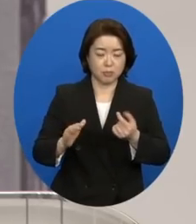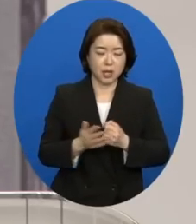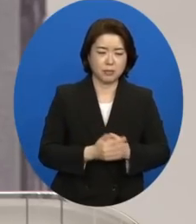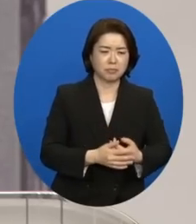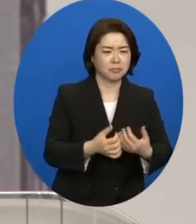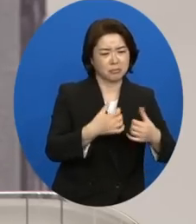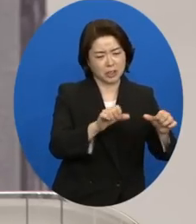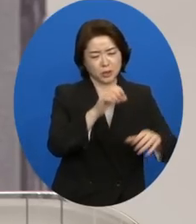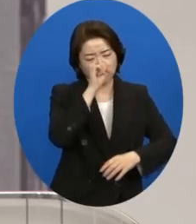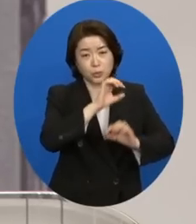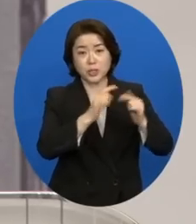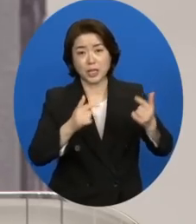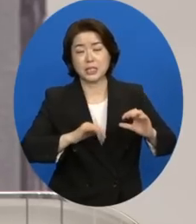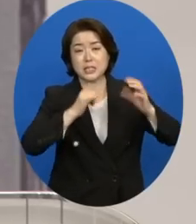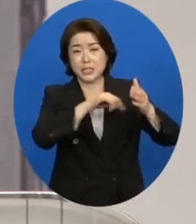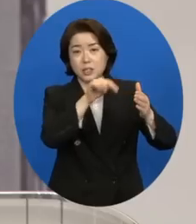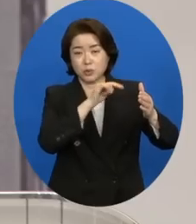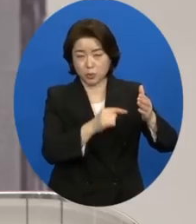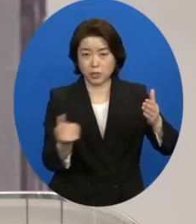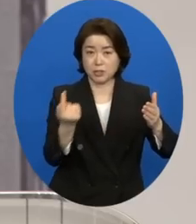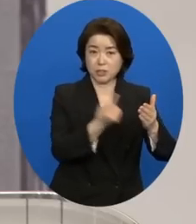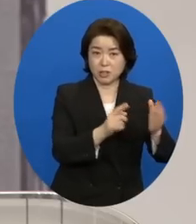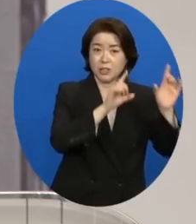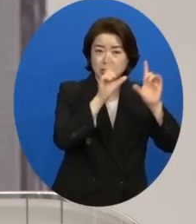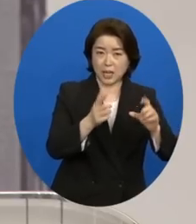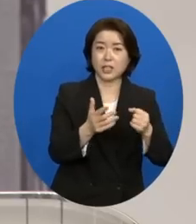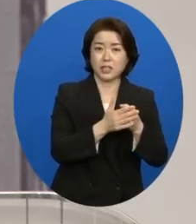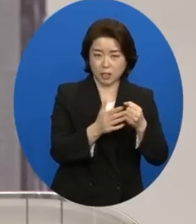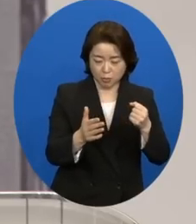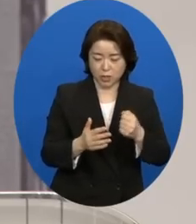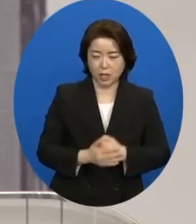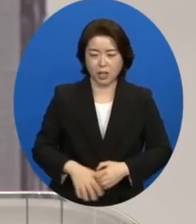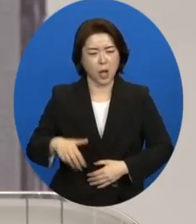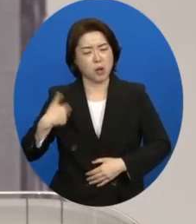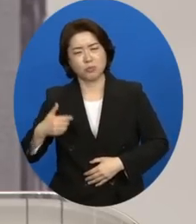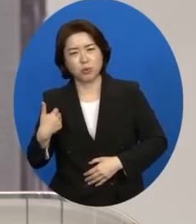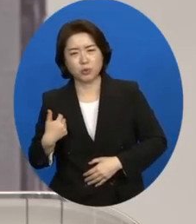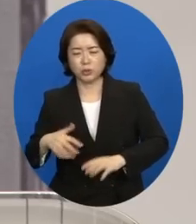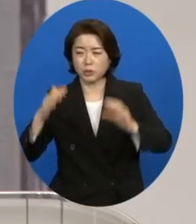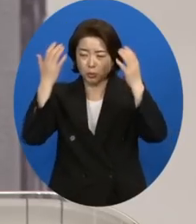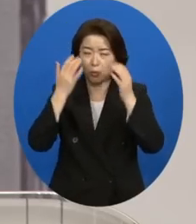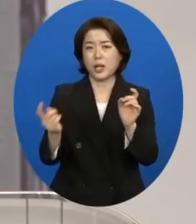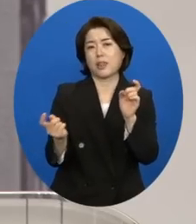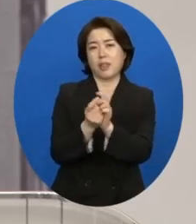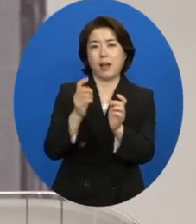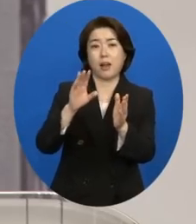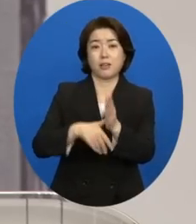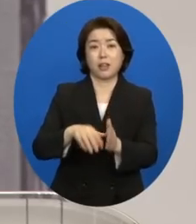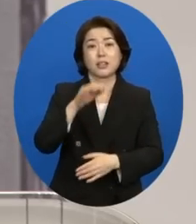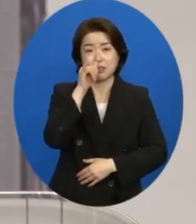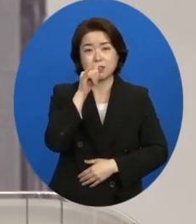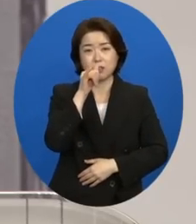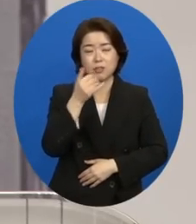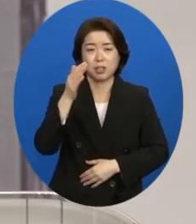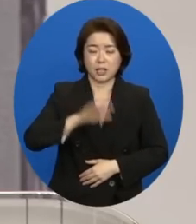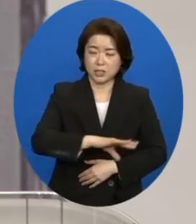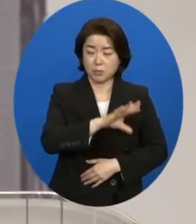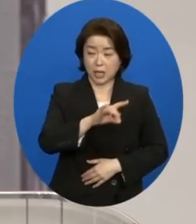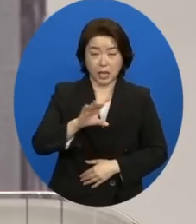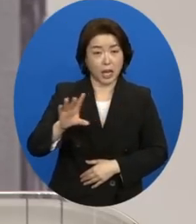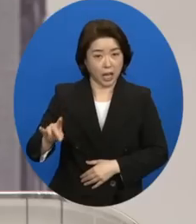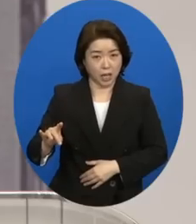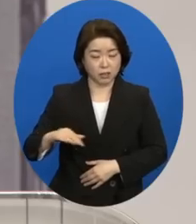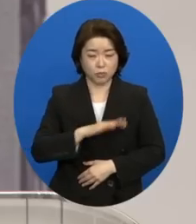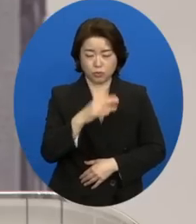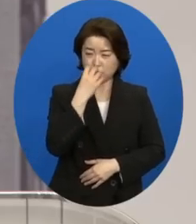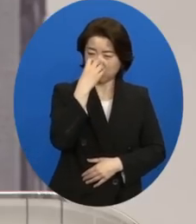때문에 정말 우리는이 알 수 없는 이유 없는 그런 고난을 당할 때도 있습니다 그러나 어떤 경우에는이 우리의